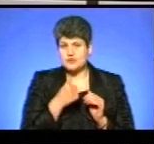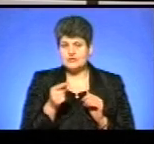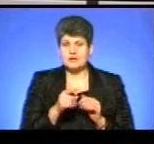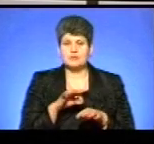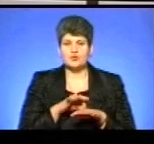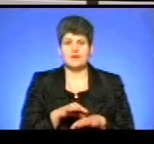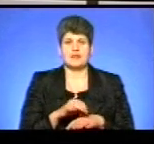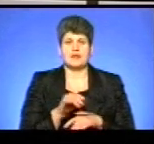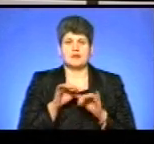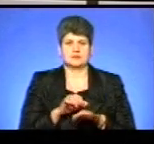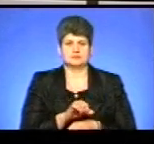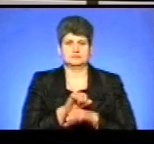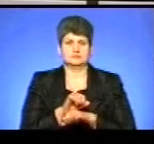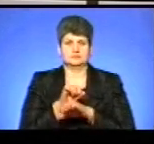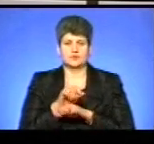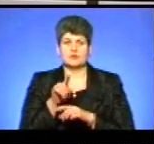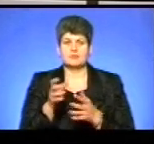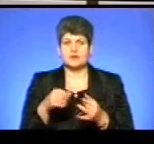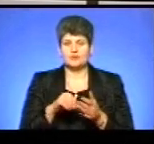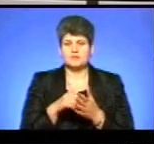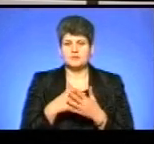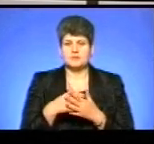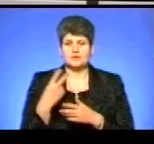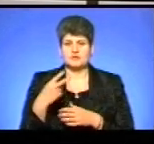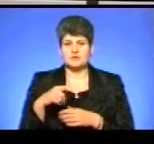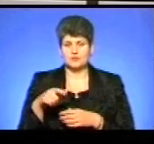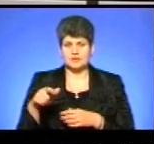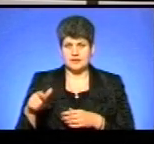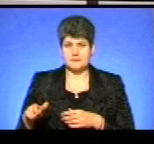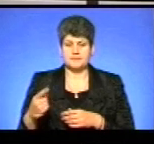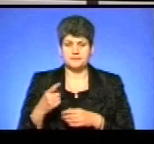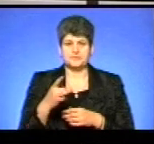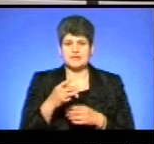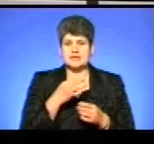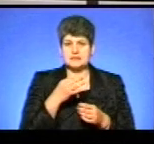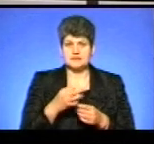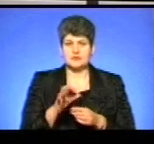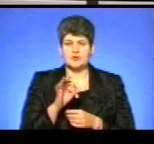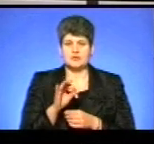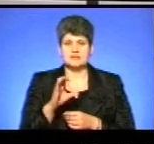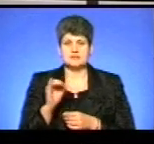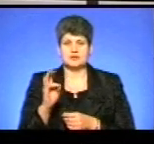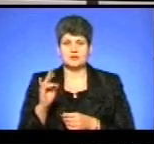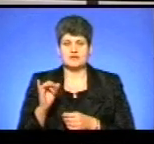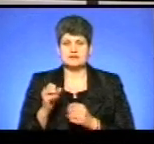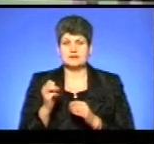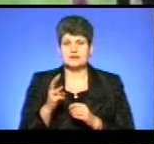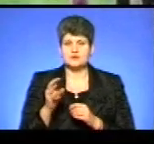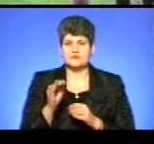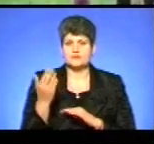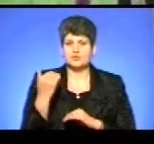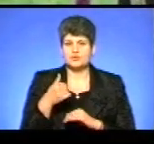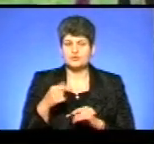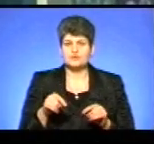першу акцію проти забудови. У ній взяли участь близько 20 осіб, розповів один із організаторів Олег Синовець. 13 жовтня минулого